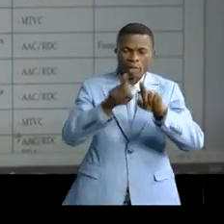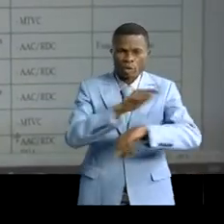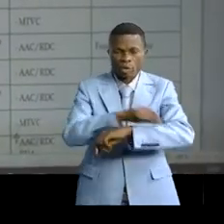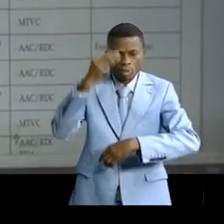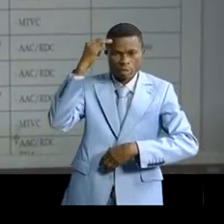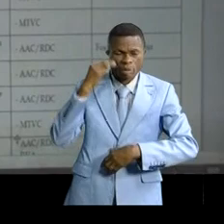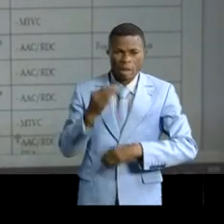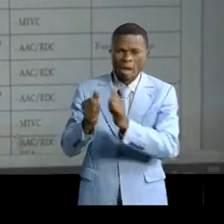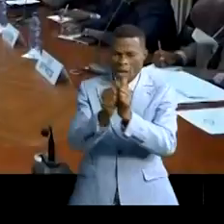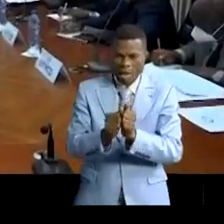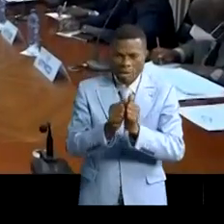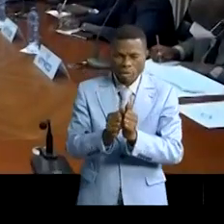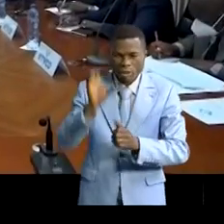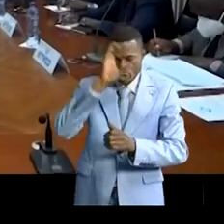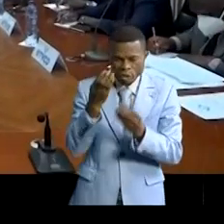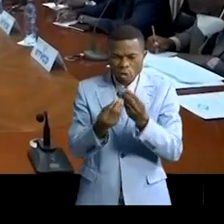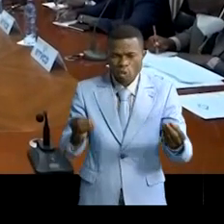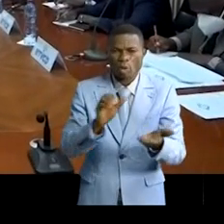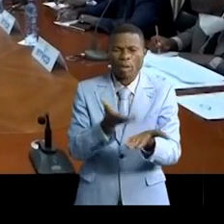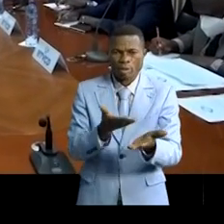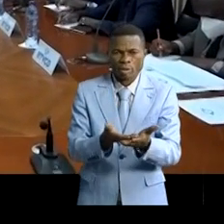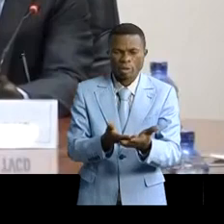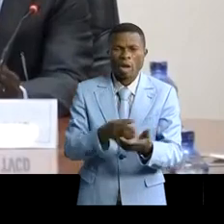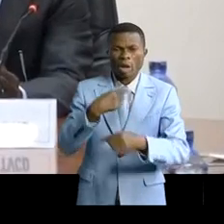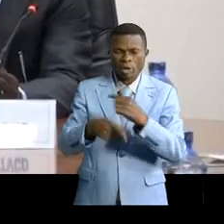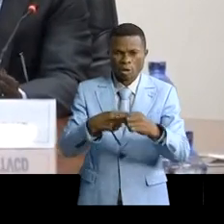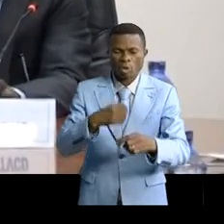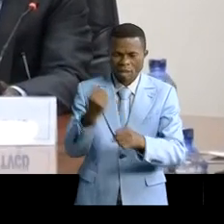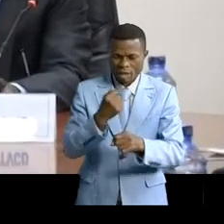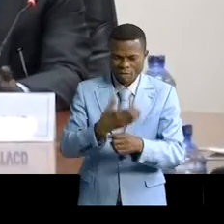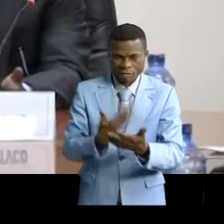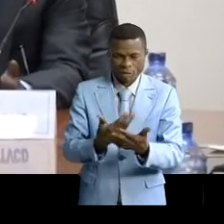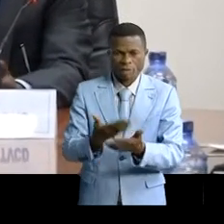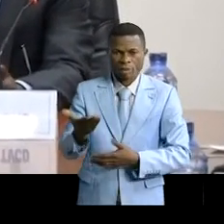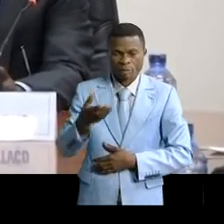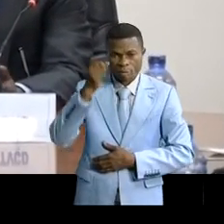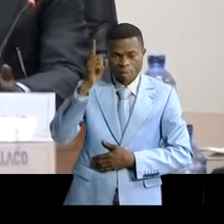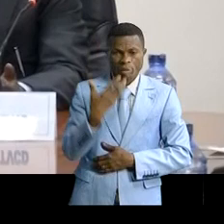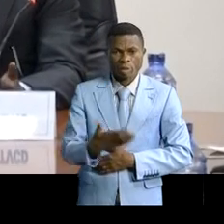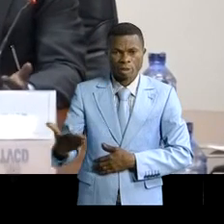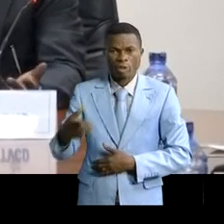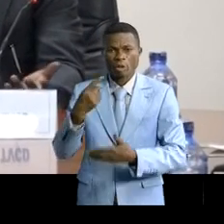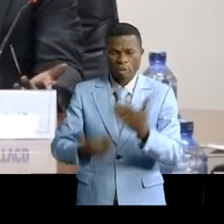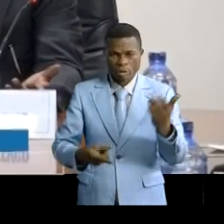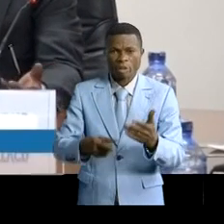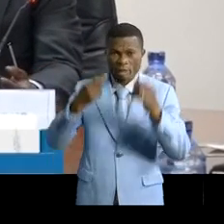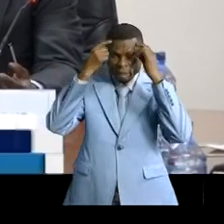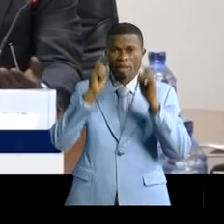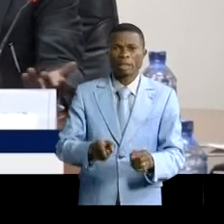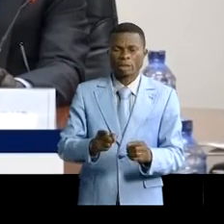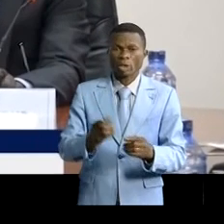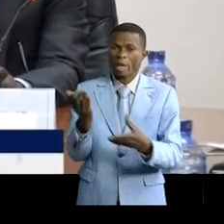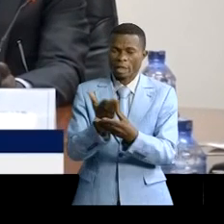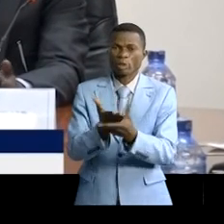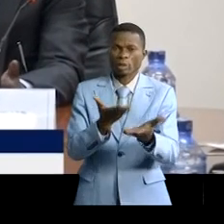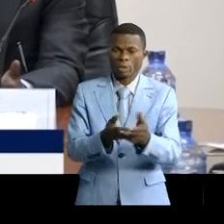nous puissions très bien cerner cette problématique et nous commencions à nous mettre au travail. La première des choses sera de déterminer une feuille de